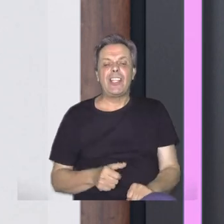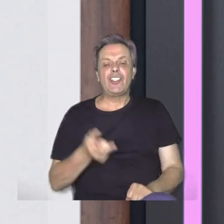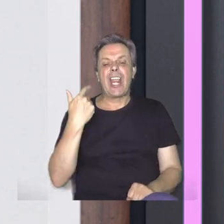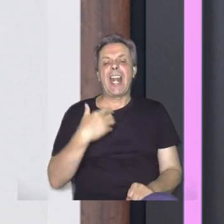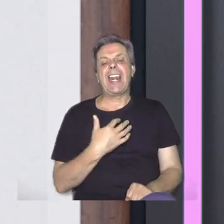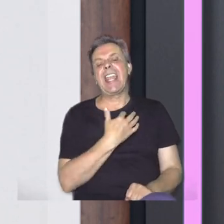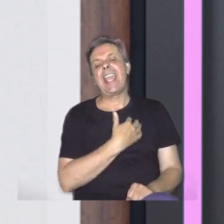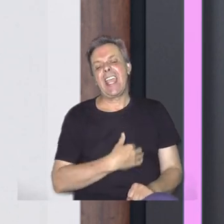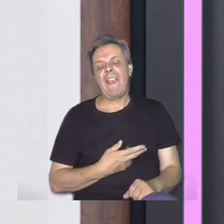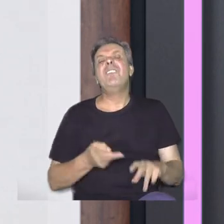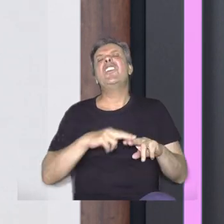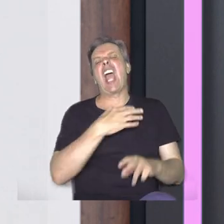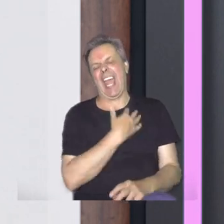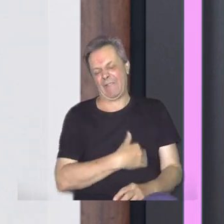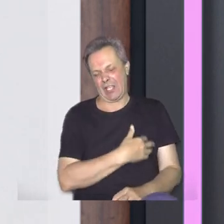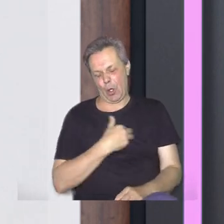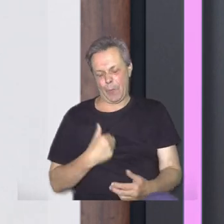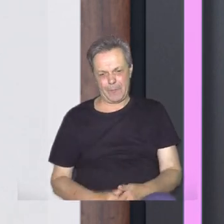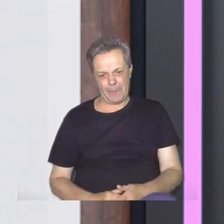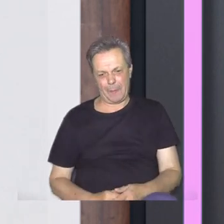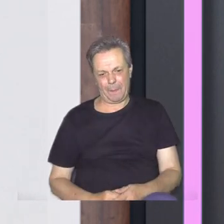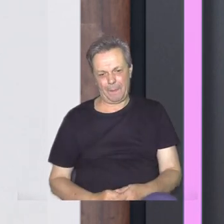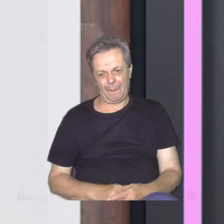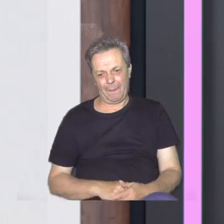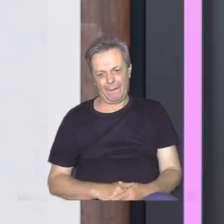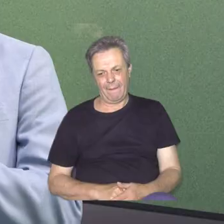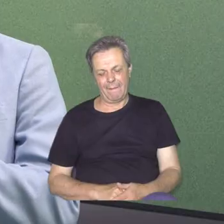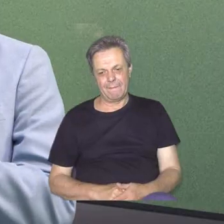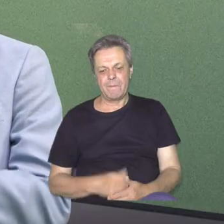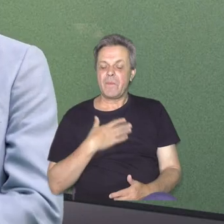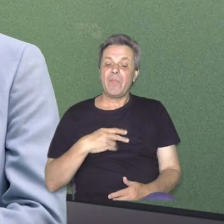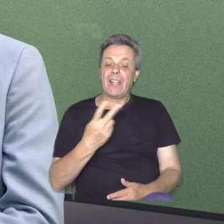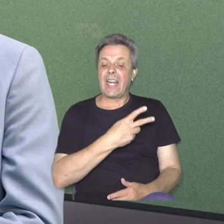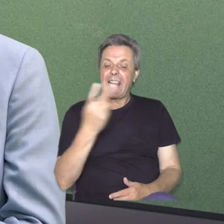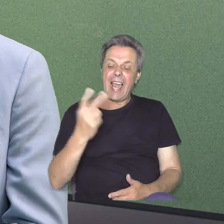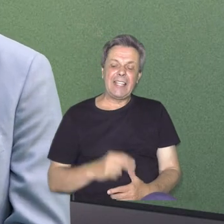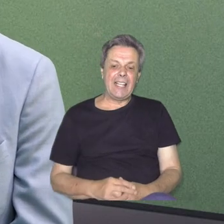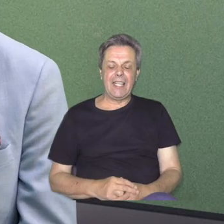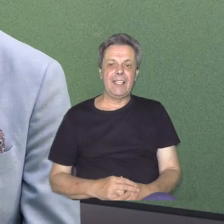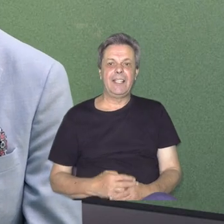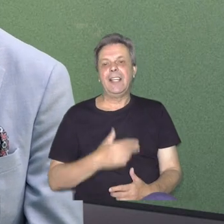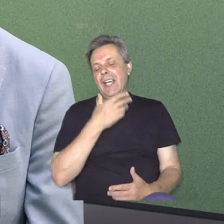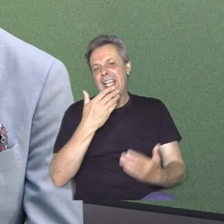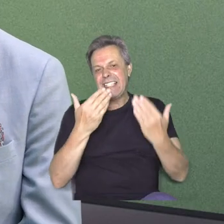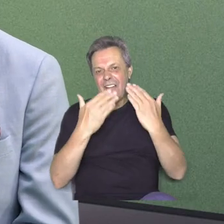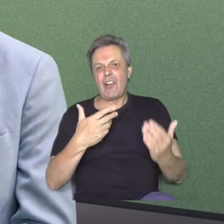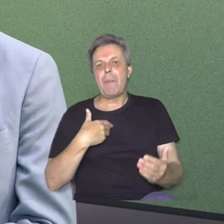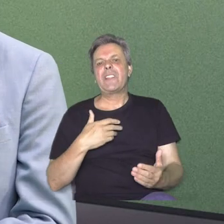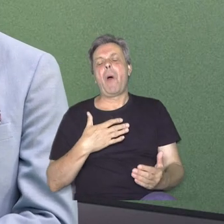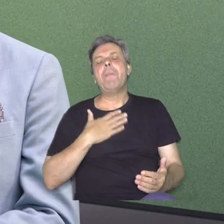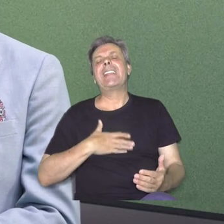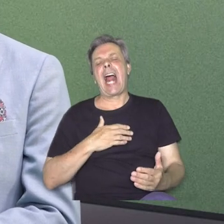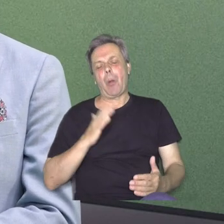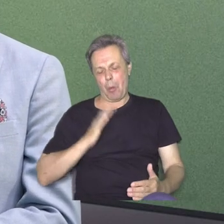demokratičnije, ni kroatičnije. Stvarno vam nije dosadno u životu. Dragi gledateljice i gledatelji, najljepše zahvaljujem